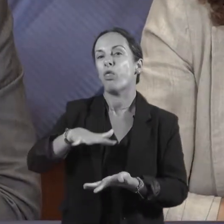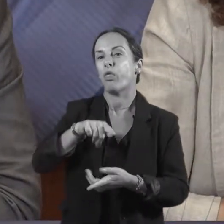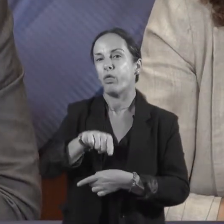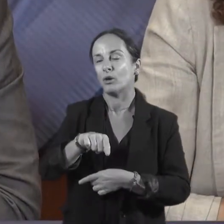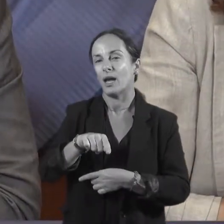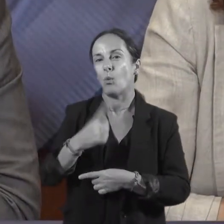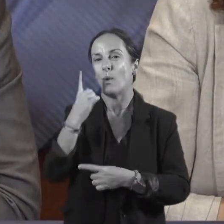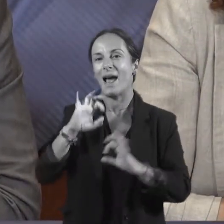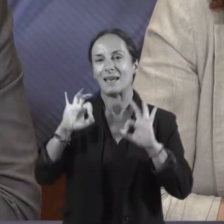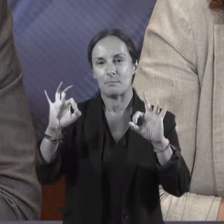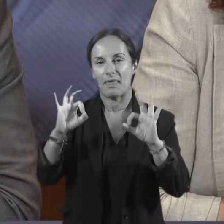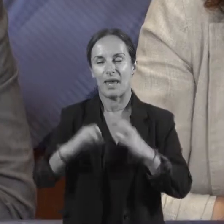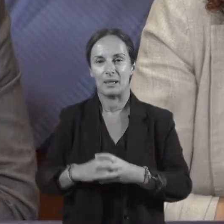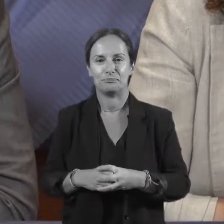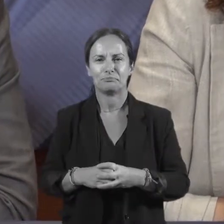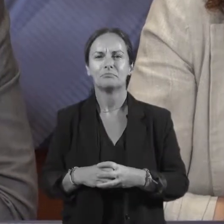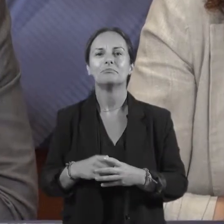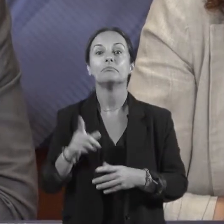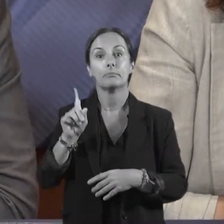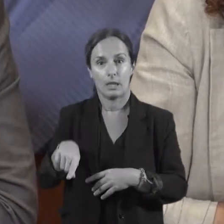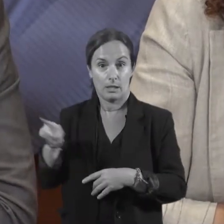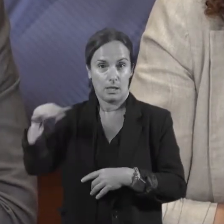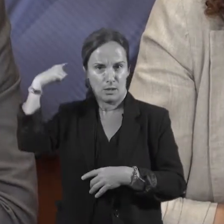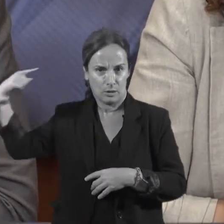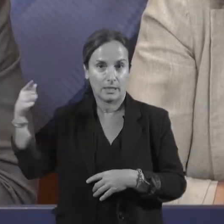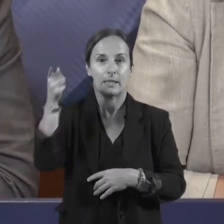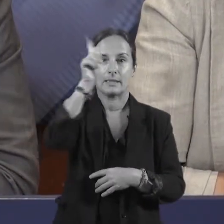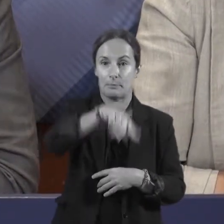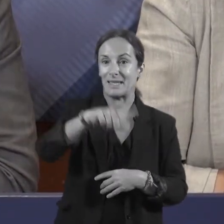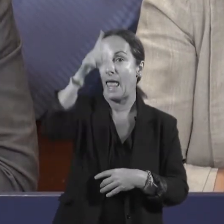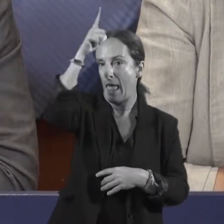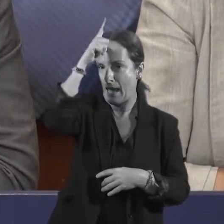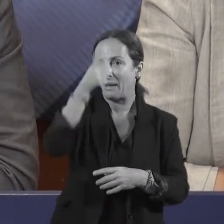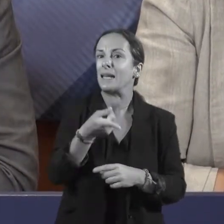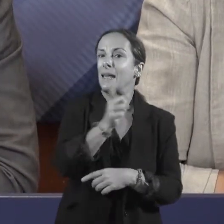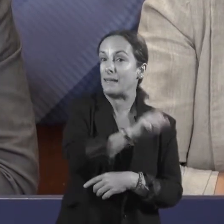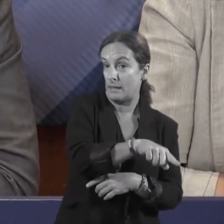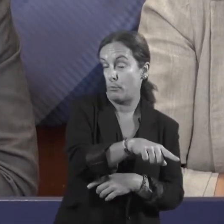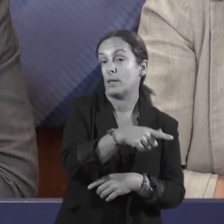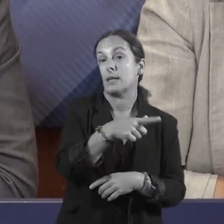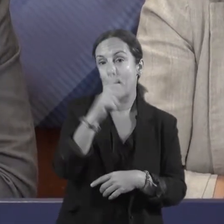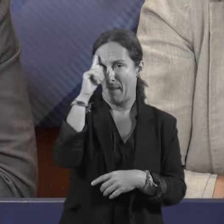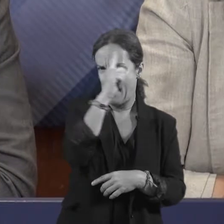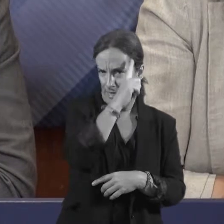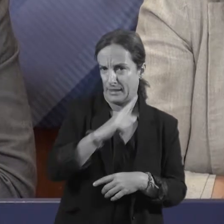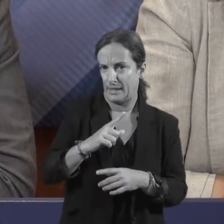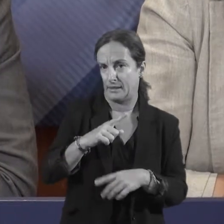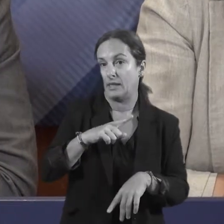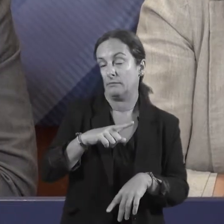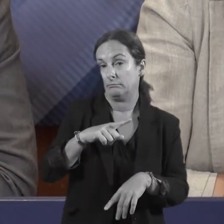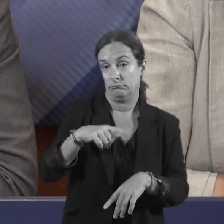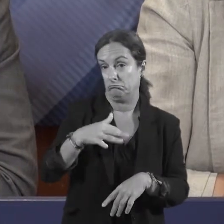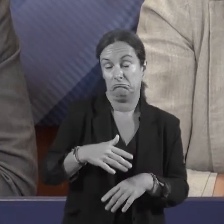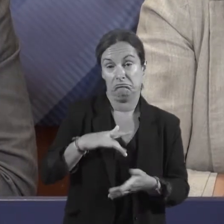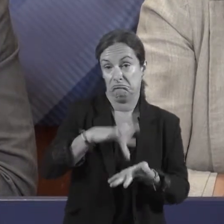fires generalistes, també ho farem a ITB i també ho farem a Fitur, que anirem presentant en el seu moment, amb accions diferenciades que treballin el